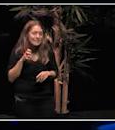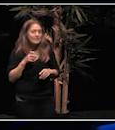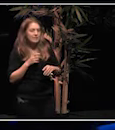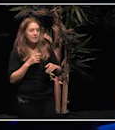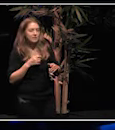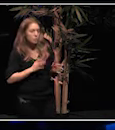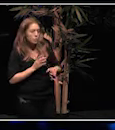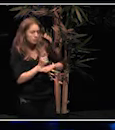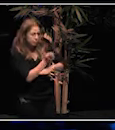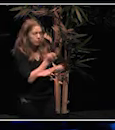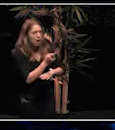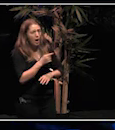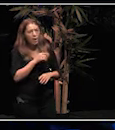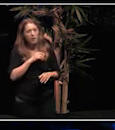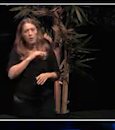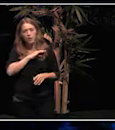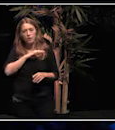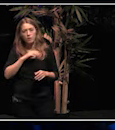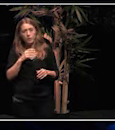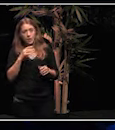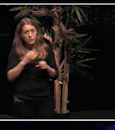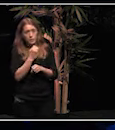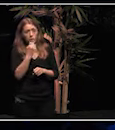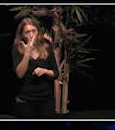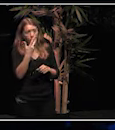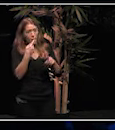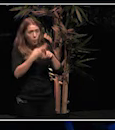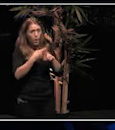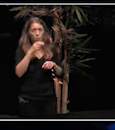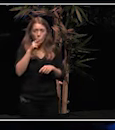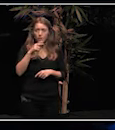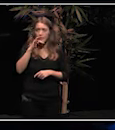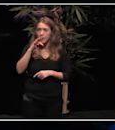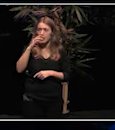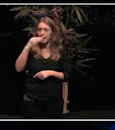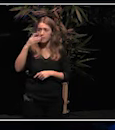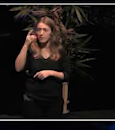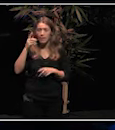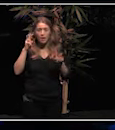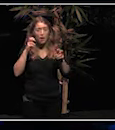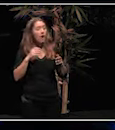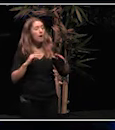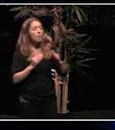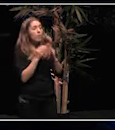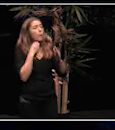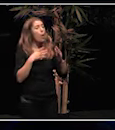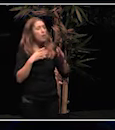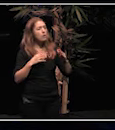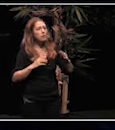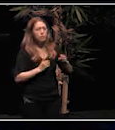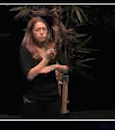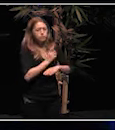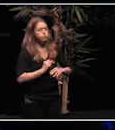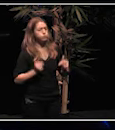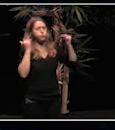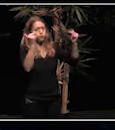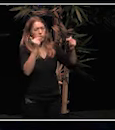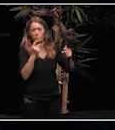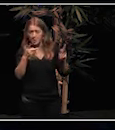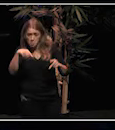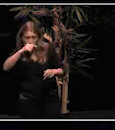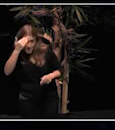a terminé trois fois dans le top 6 de l'UTMB, l'Ultra Trail du Mont Blanc, pour ceux qui connaissent. Et ce soir, eh